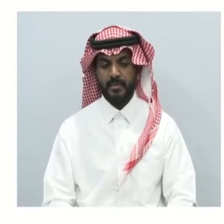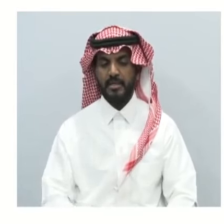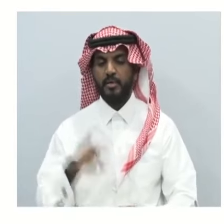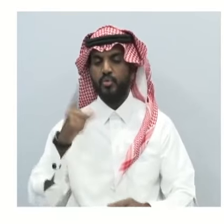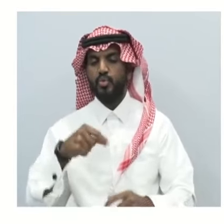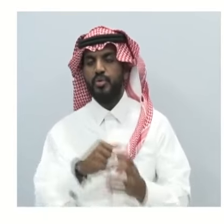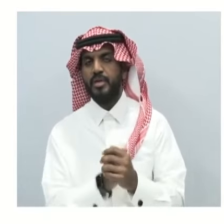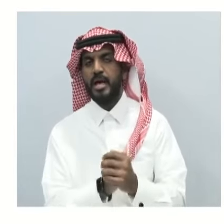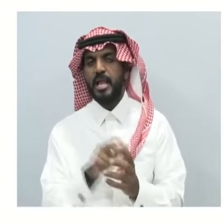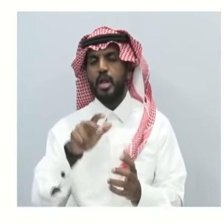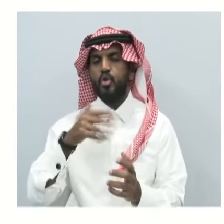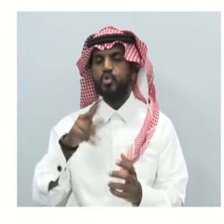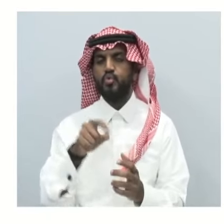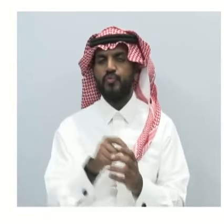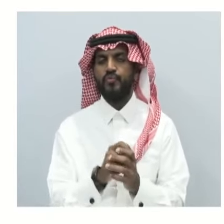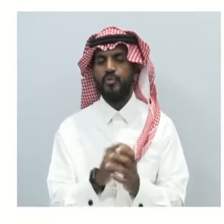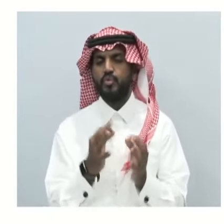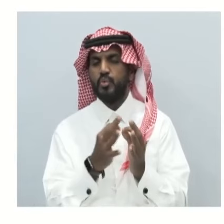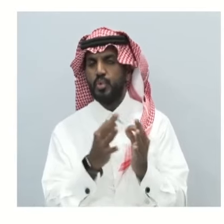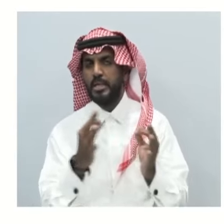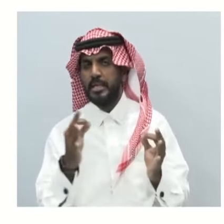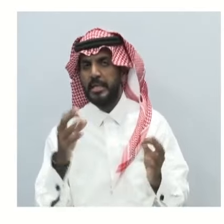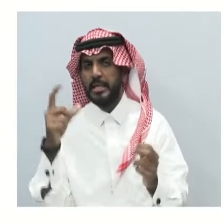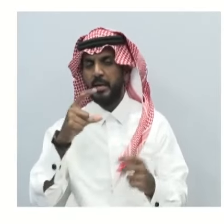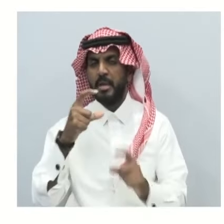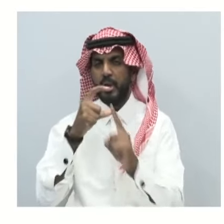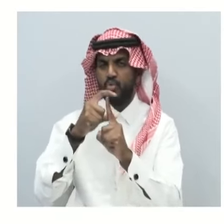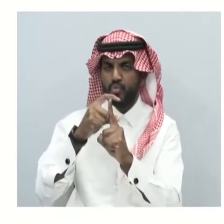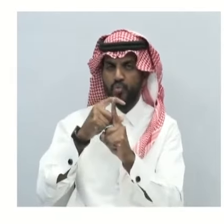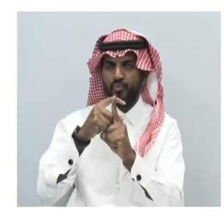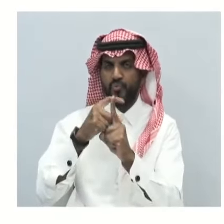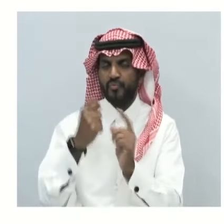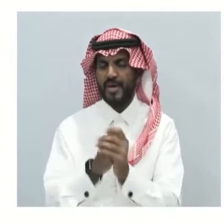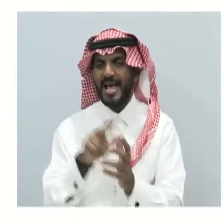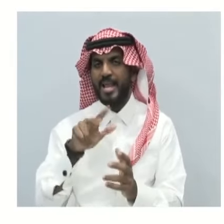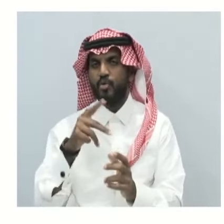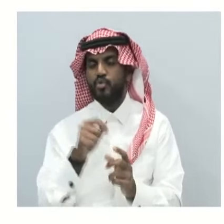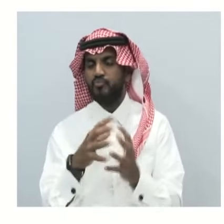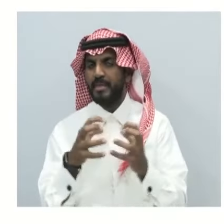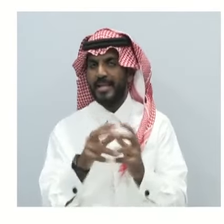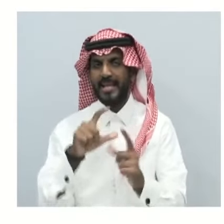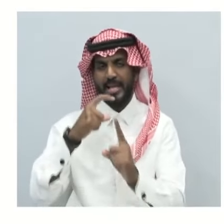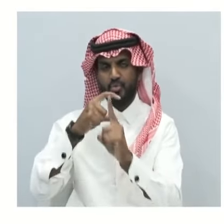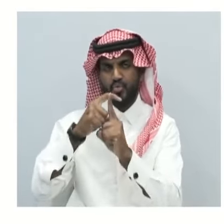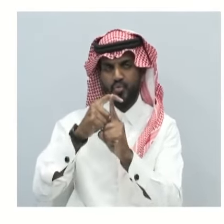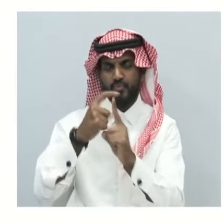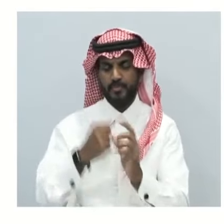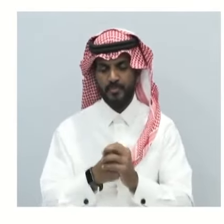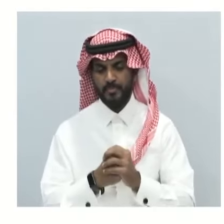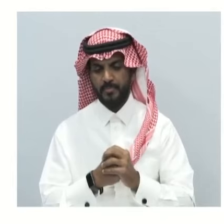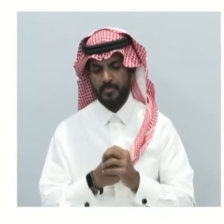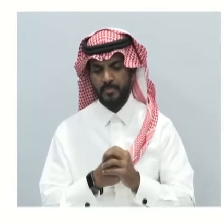خلال حدوث الخسوف الكلي للقمر لاحظ معي طالب وطالبتي الخسوف الكلي للقمر